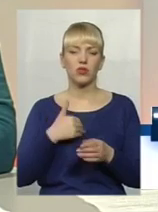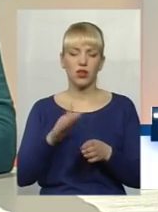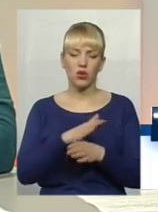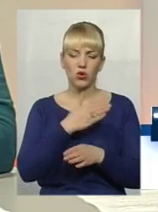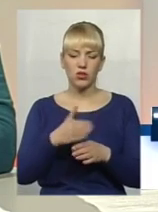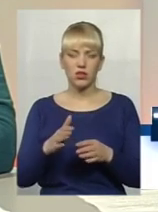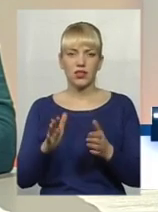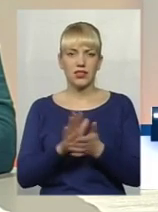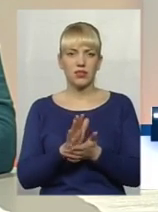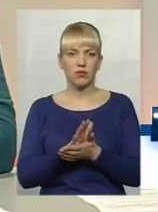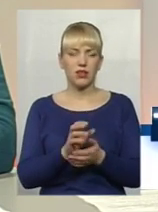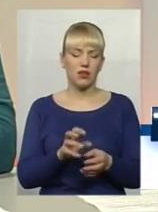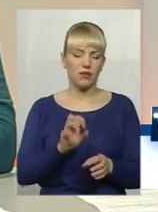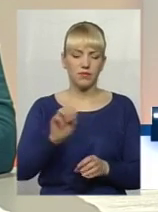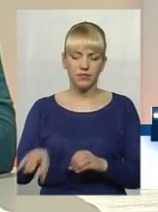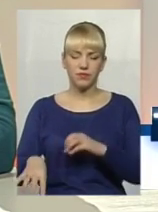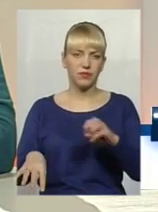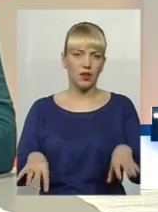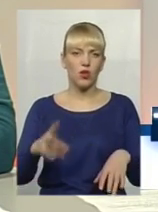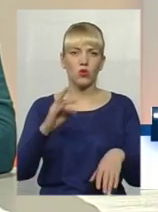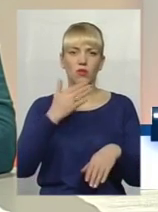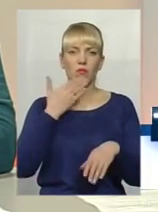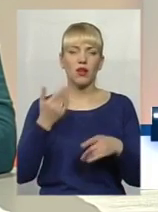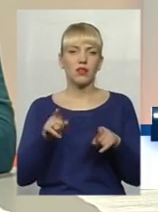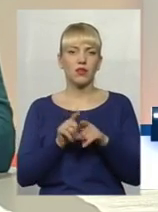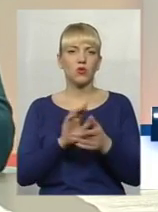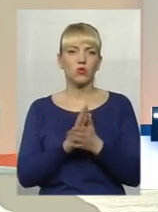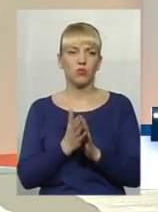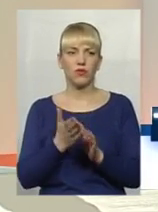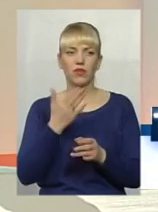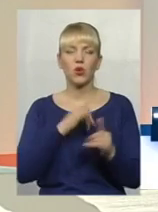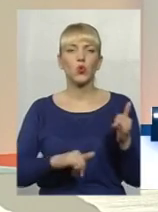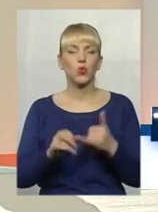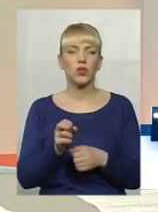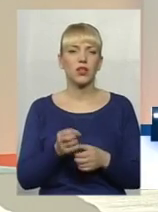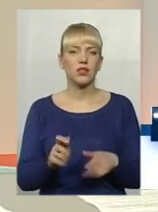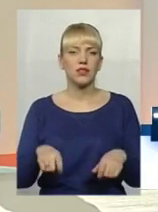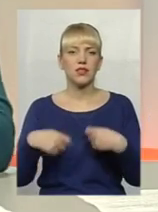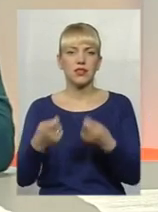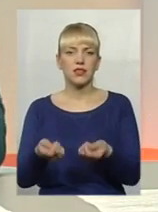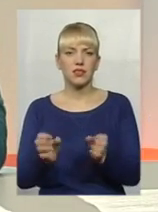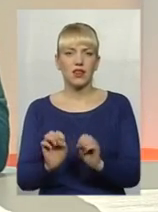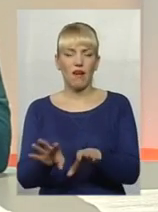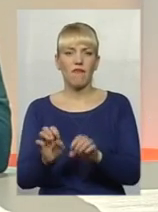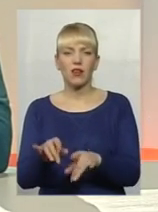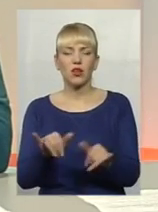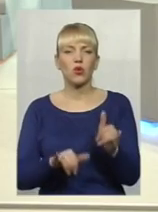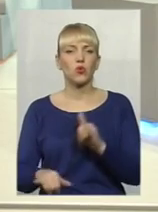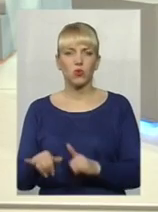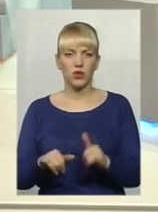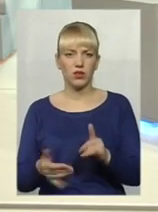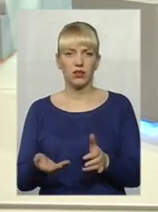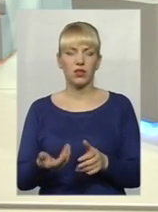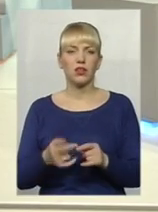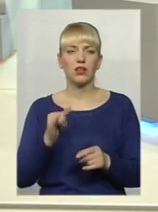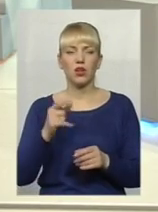сміття проводити, але немає умов, в яких це проводити, і немає куди здавати такі відходи. Але при цьому